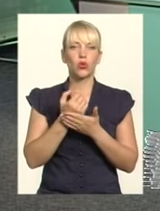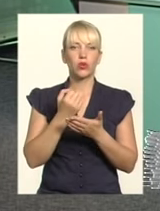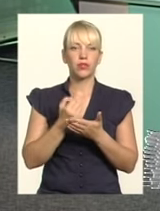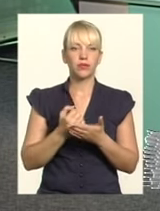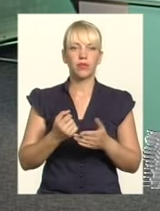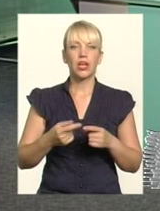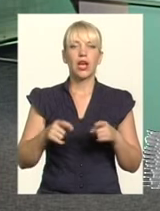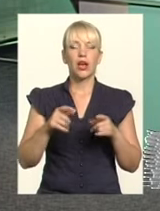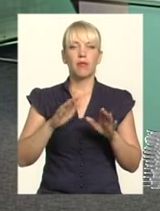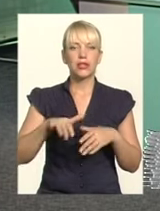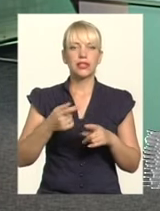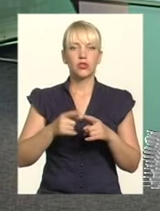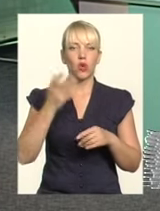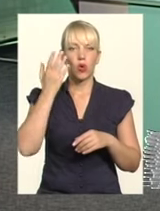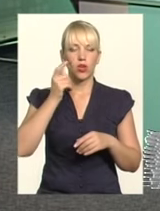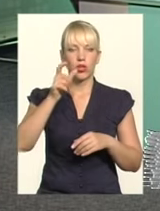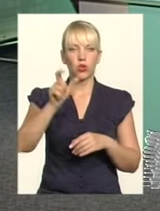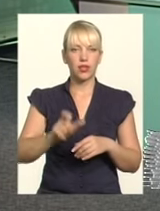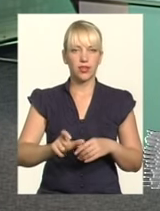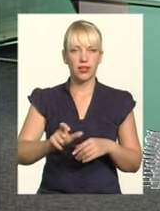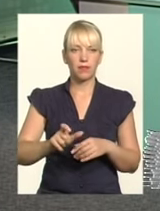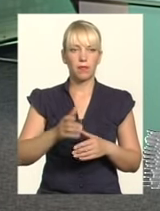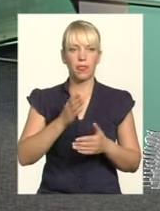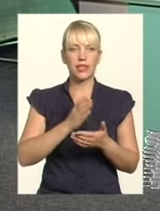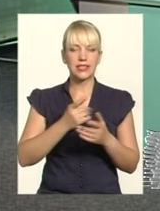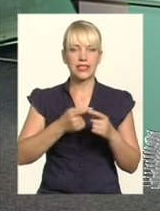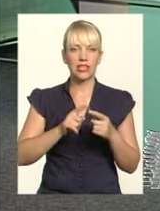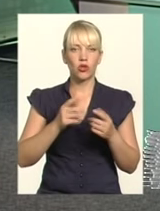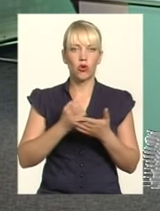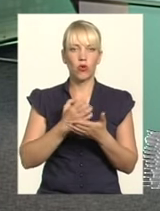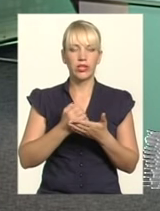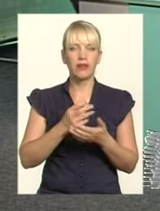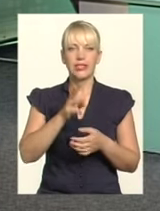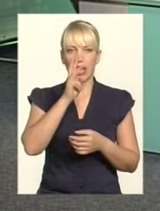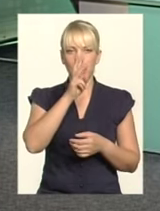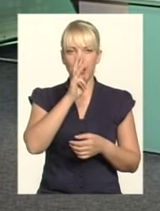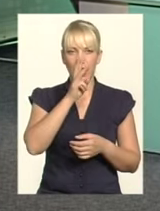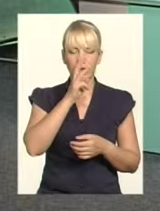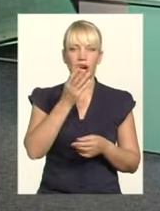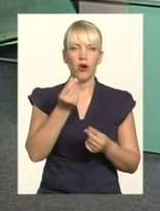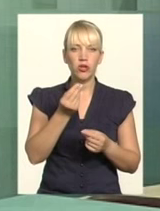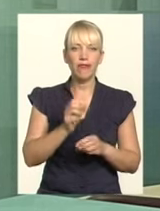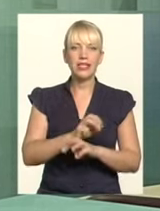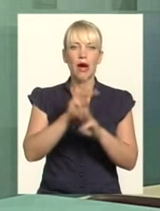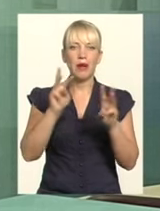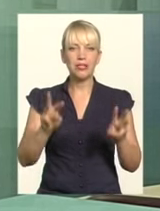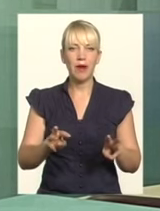діяльності. Після цього, коли людина є з цих доходів, наприклад, заробітна плата, грошове